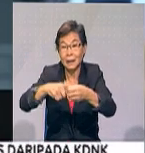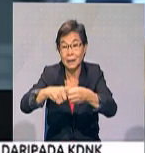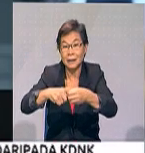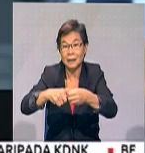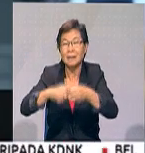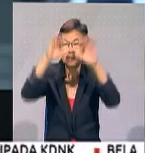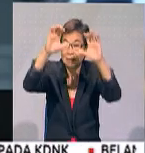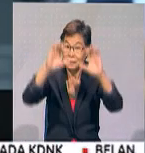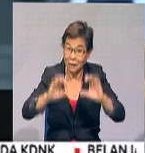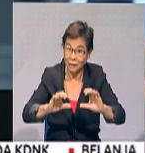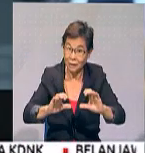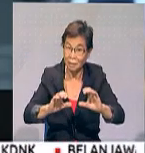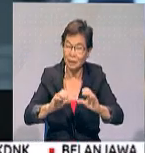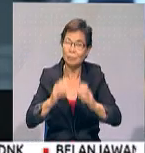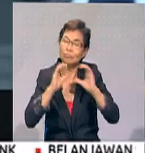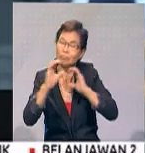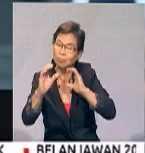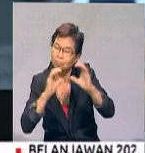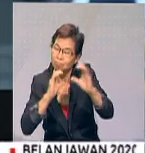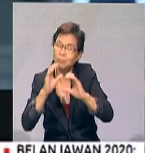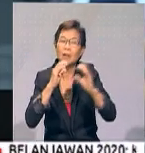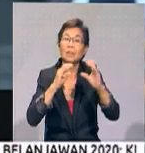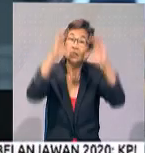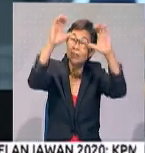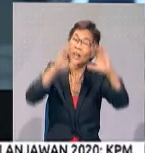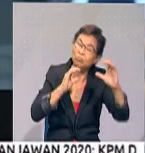cara mereka berkomunikasi dan juga